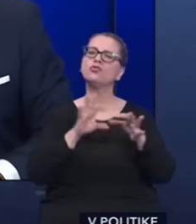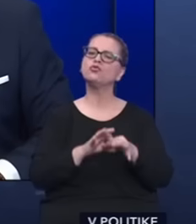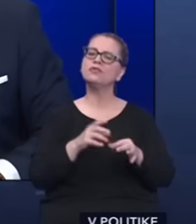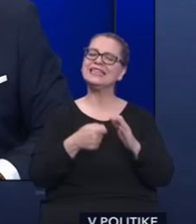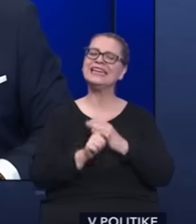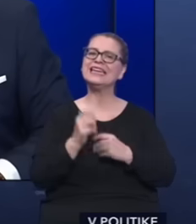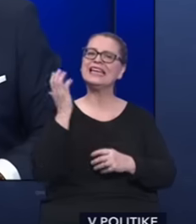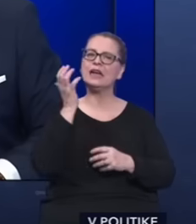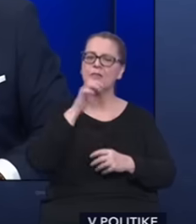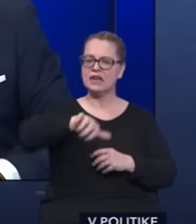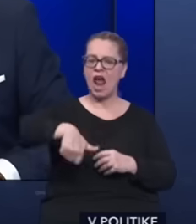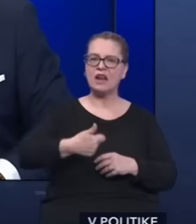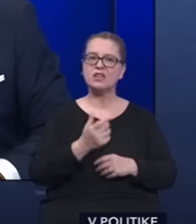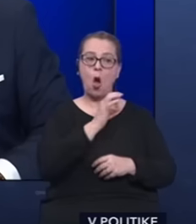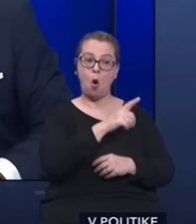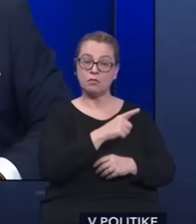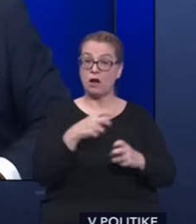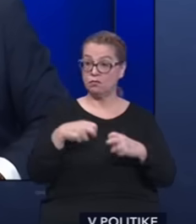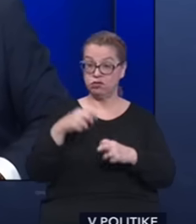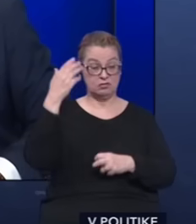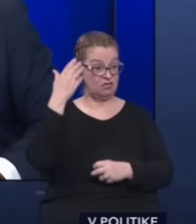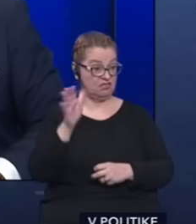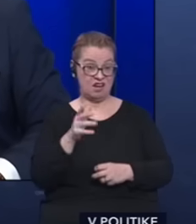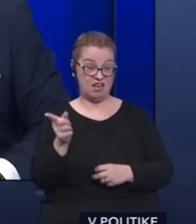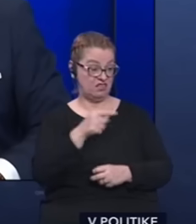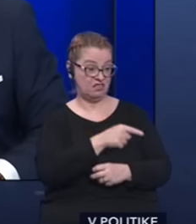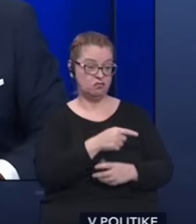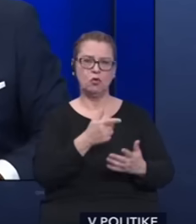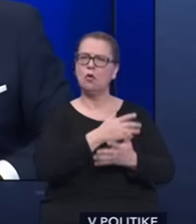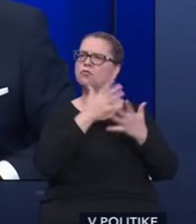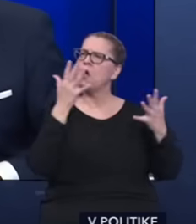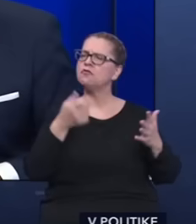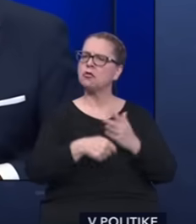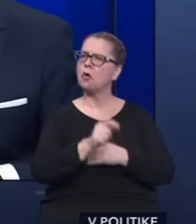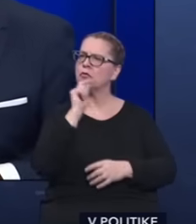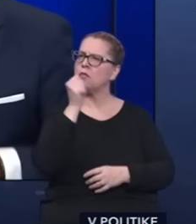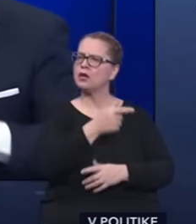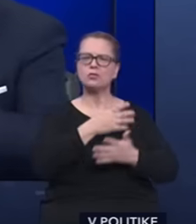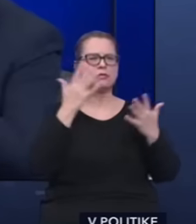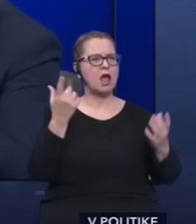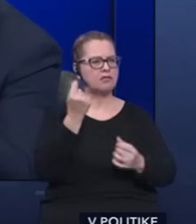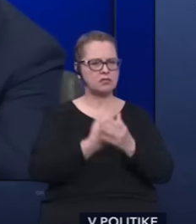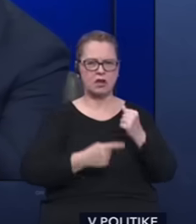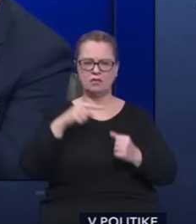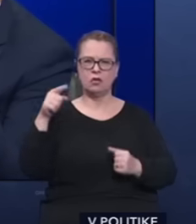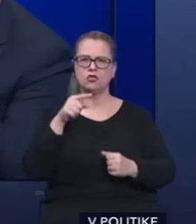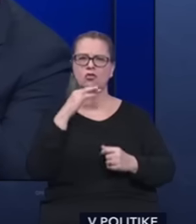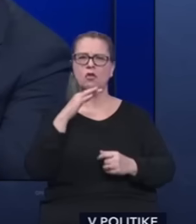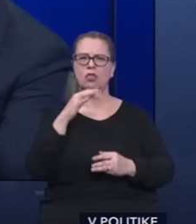Orbánovi. Ak si Brusel nevie rady s Orbánom, je to najväčšia korupcia je v Maďarsku, najväčšia inflácia. Toto je